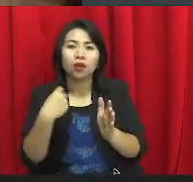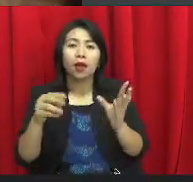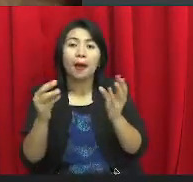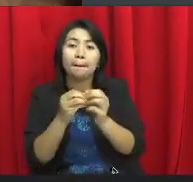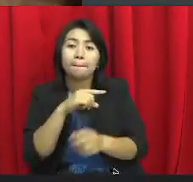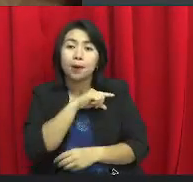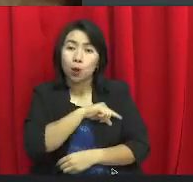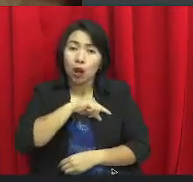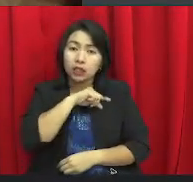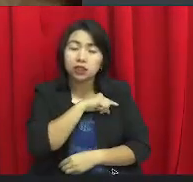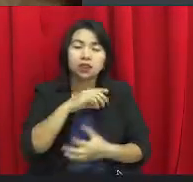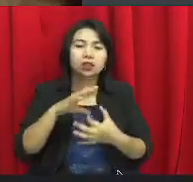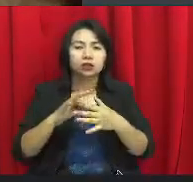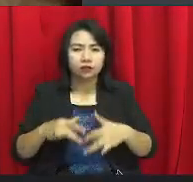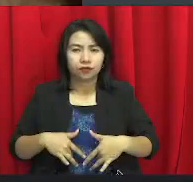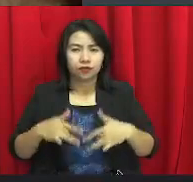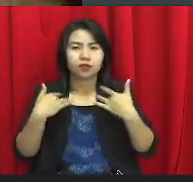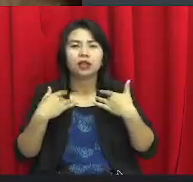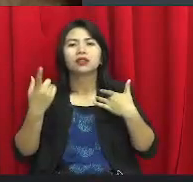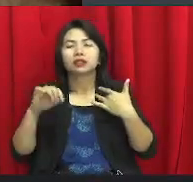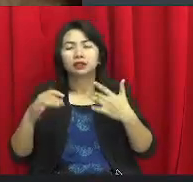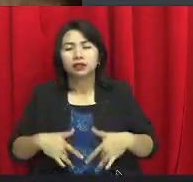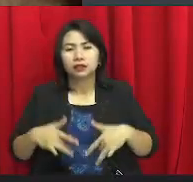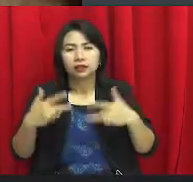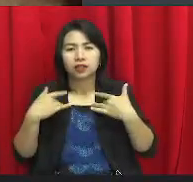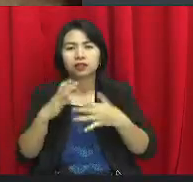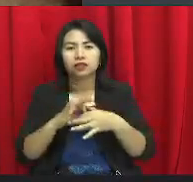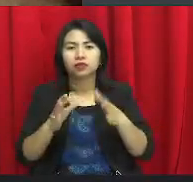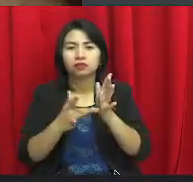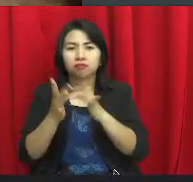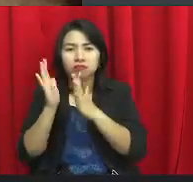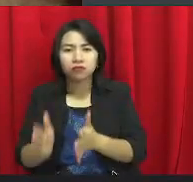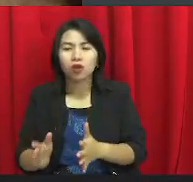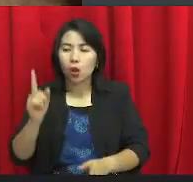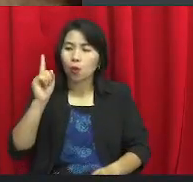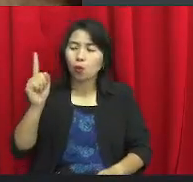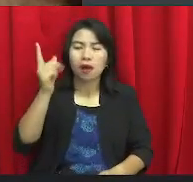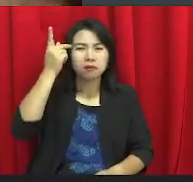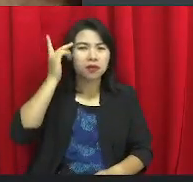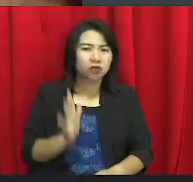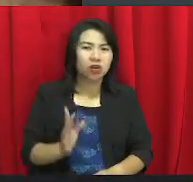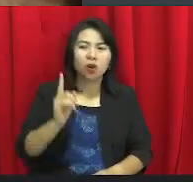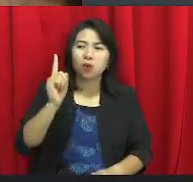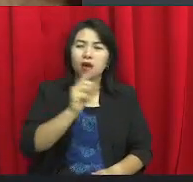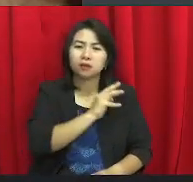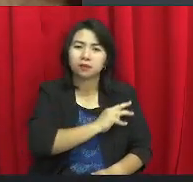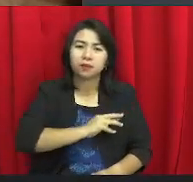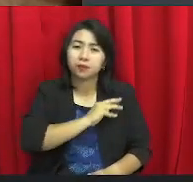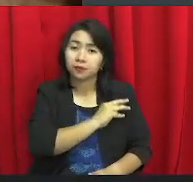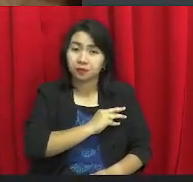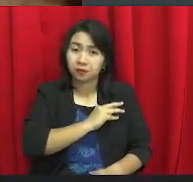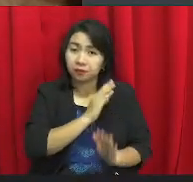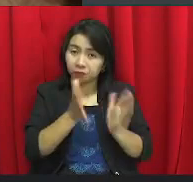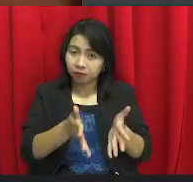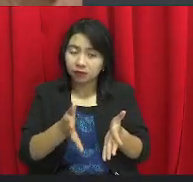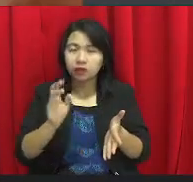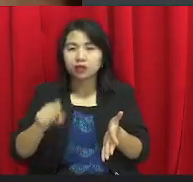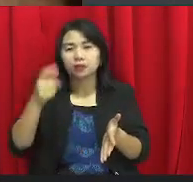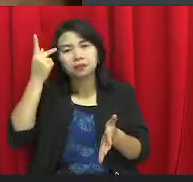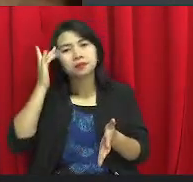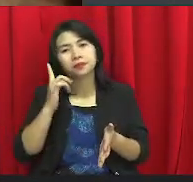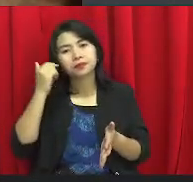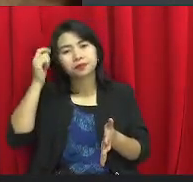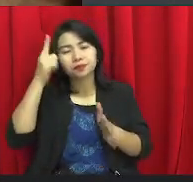no, ng buhay Kristiyano, ng isang pastor, ng isang missionary, ipinapakita sa atin ng mahal na pastor. Kaya sa